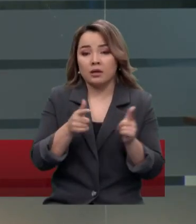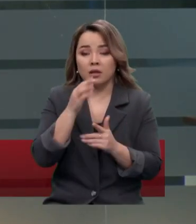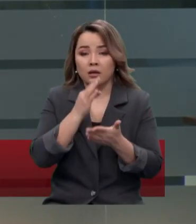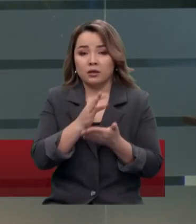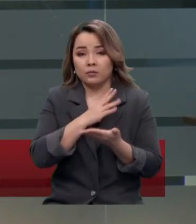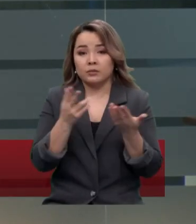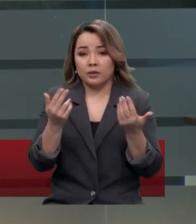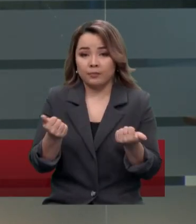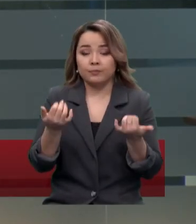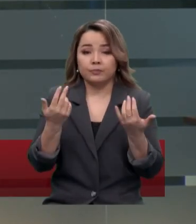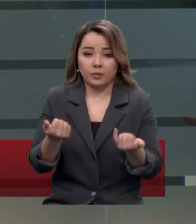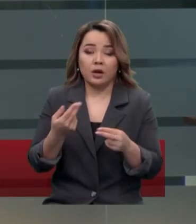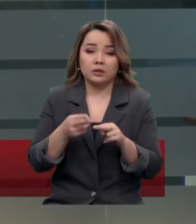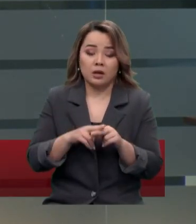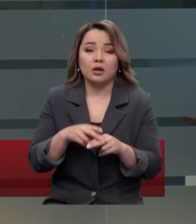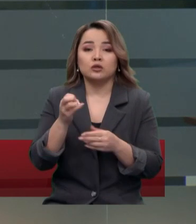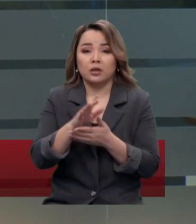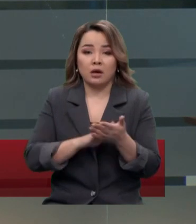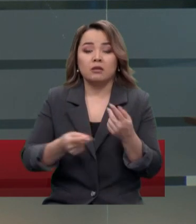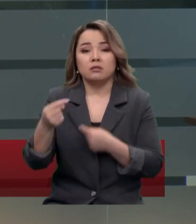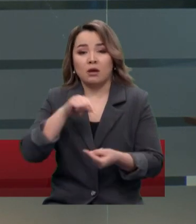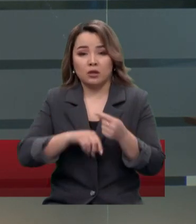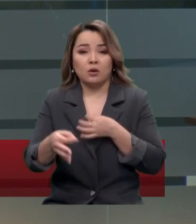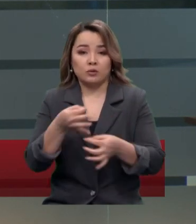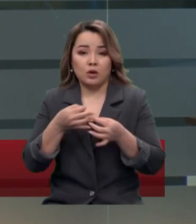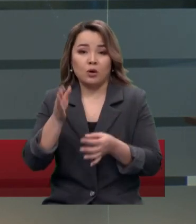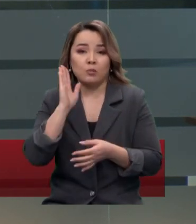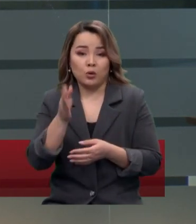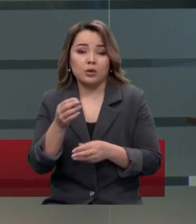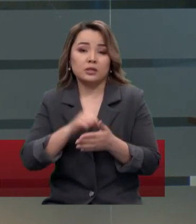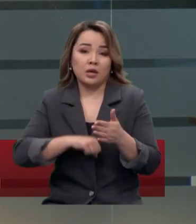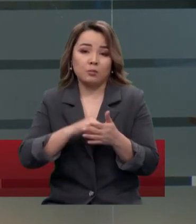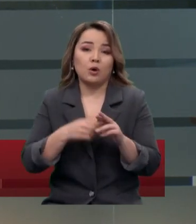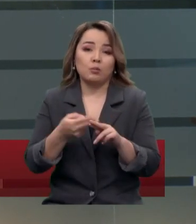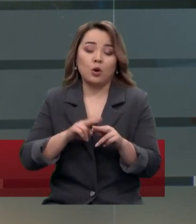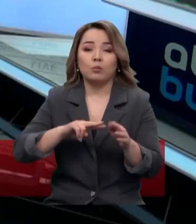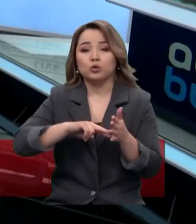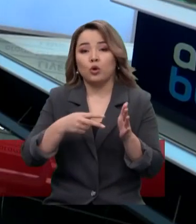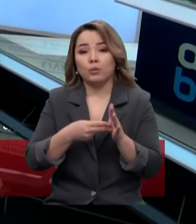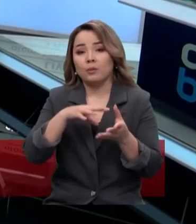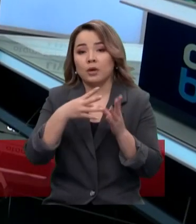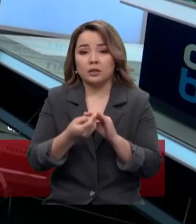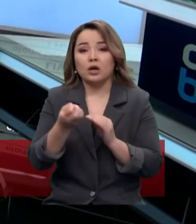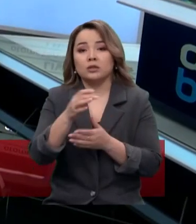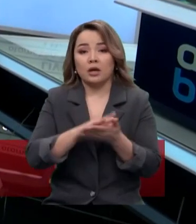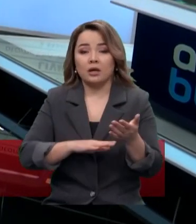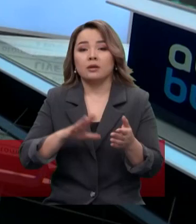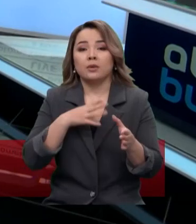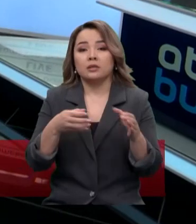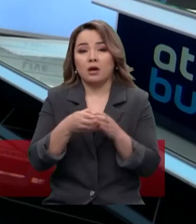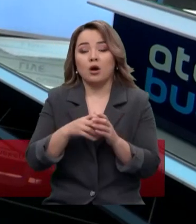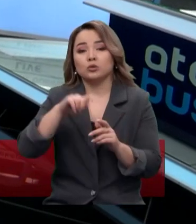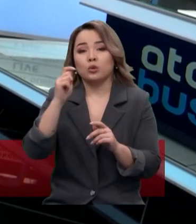бүгін. Иә, яғни әрмен қарай диалог болады. Себебі бұл жобаның, яғни әрмен қарай эскалацияның,